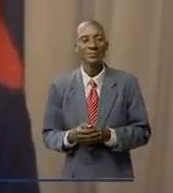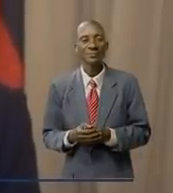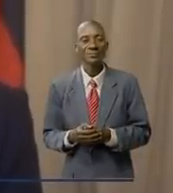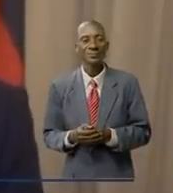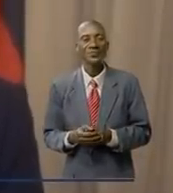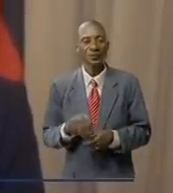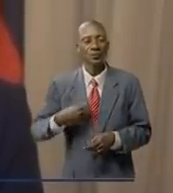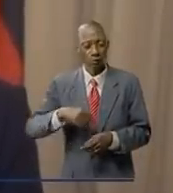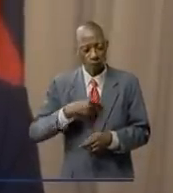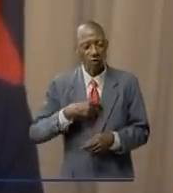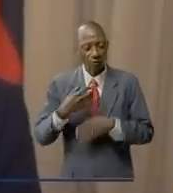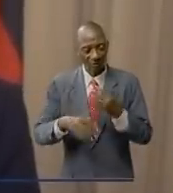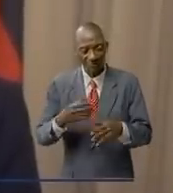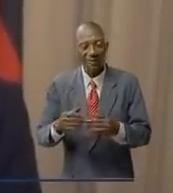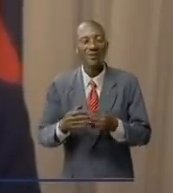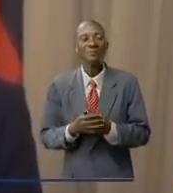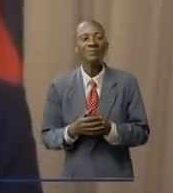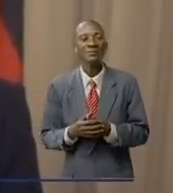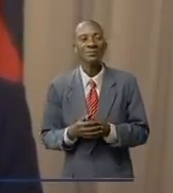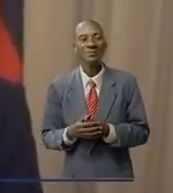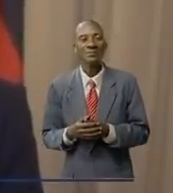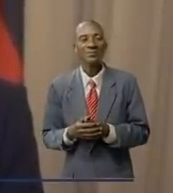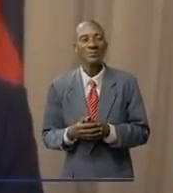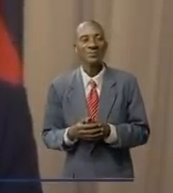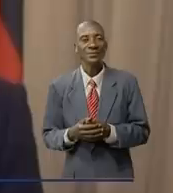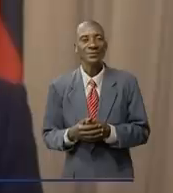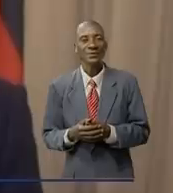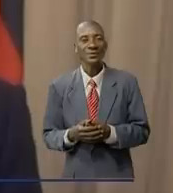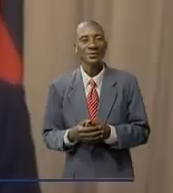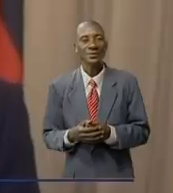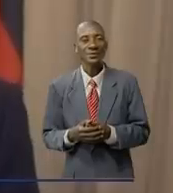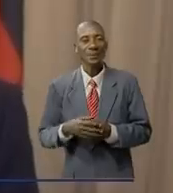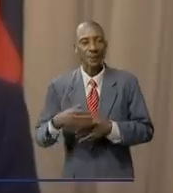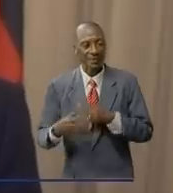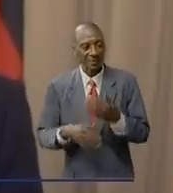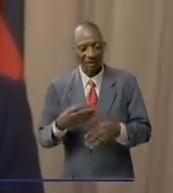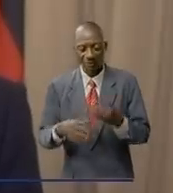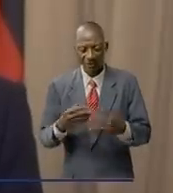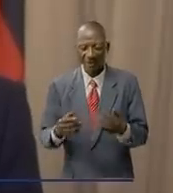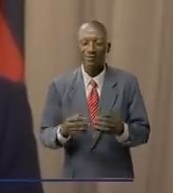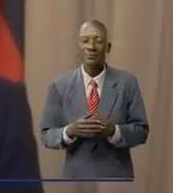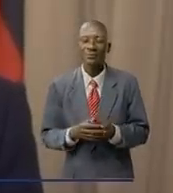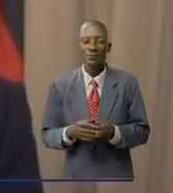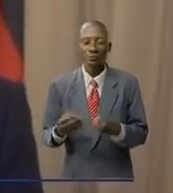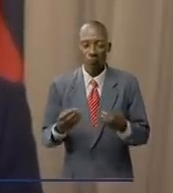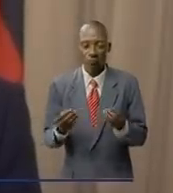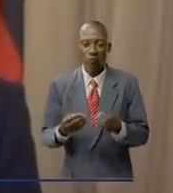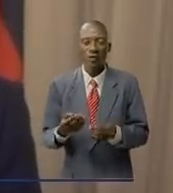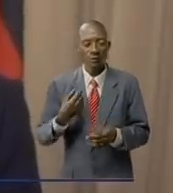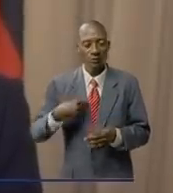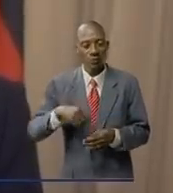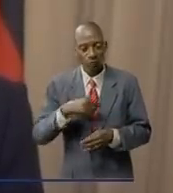organisé, suivre les spécifications techniques et les normes, respecter le délai du